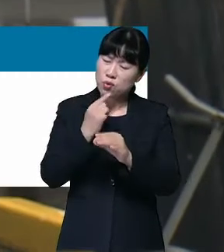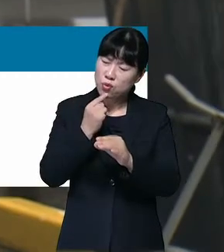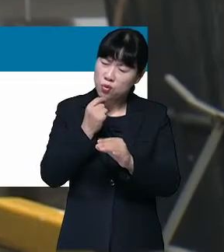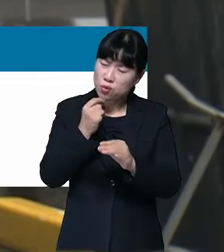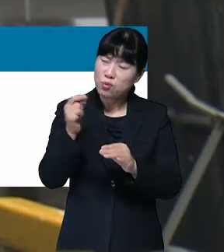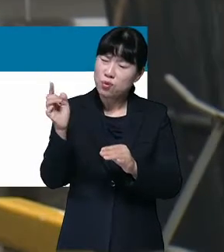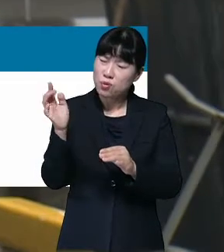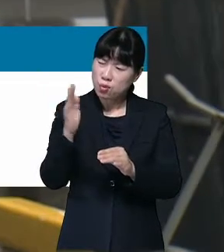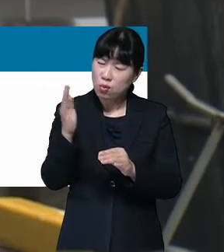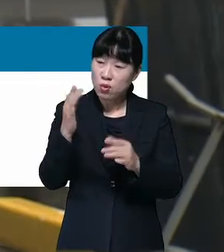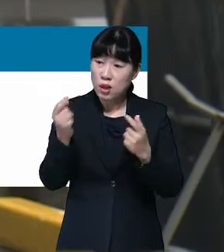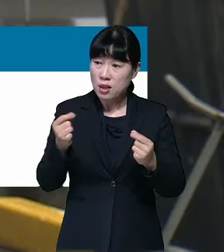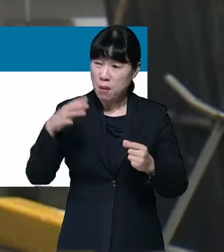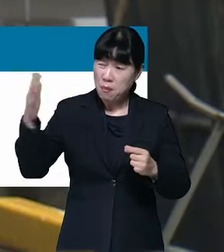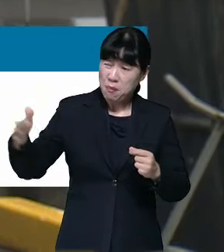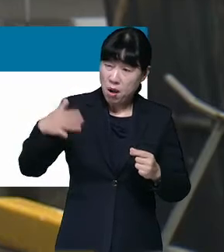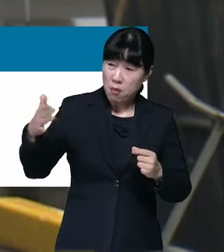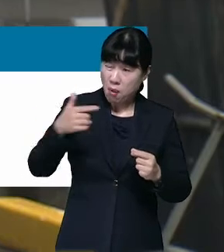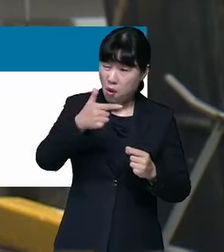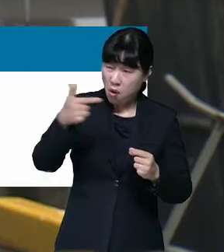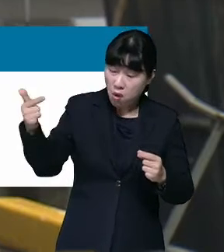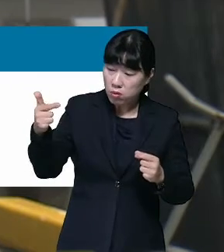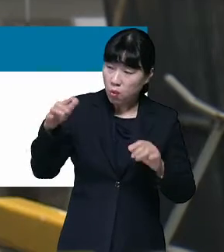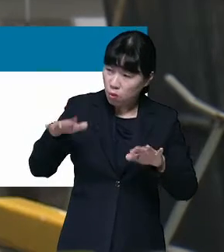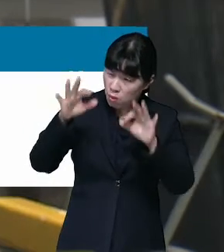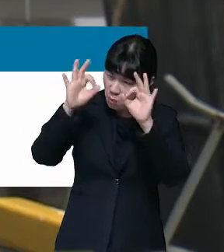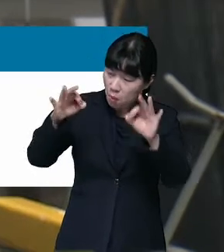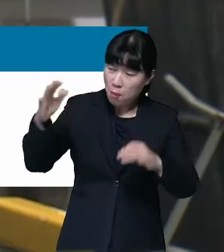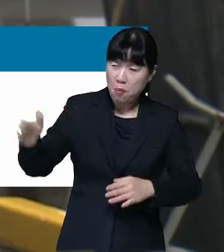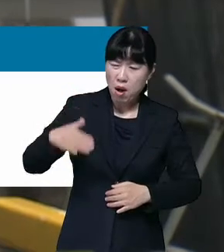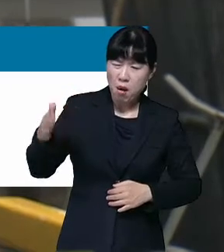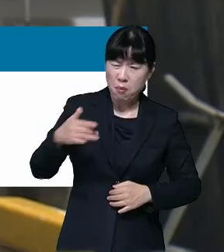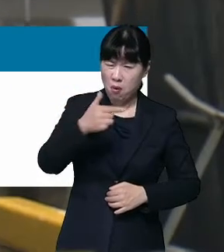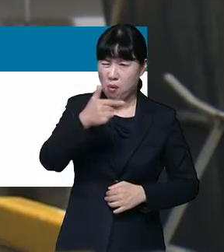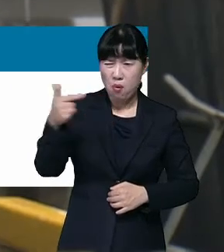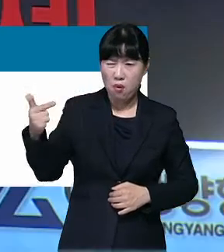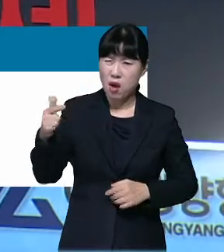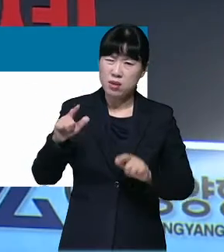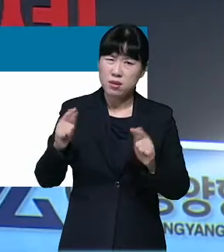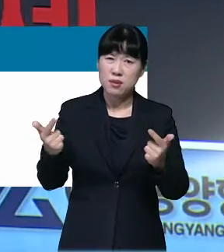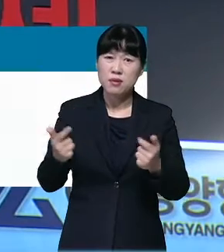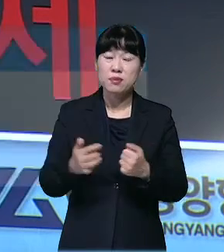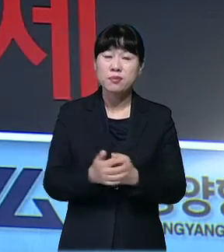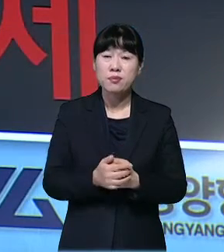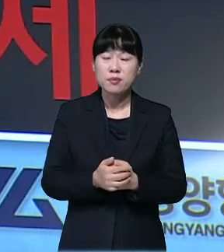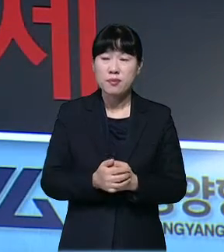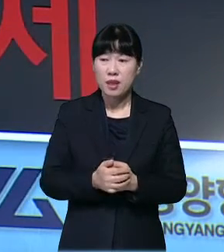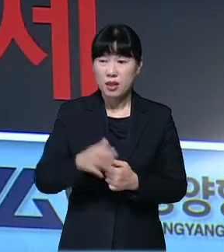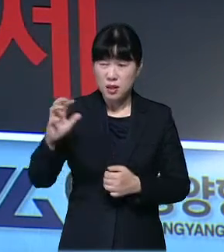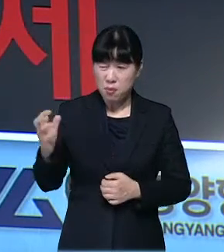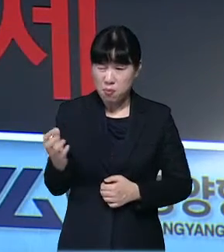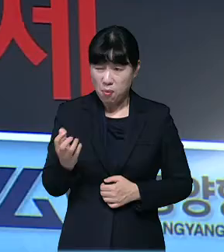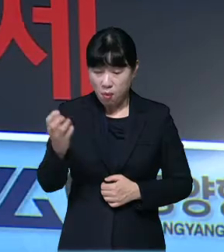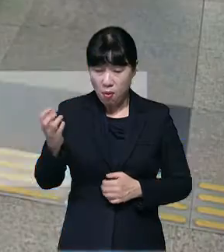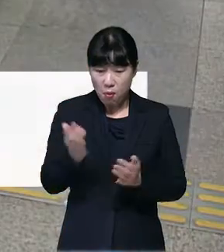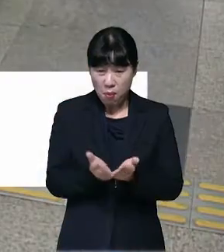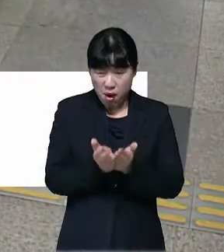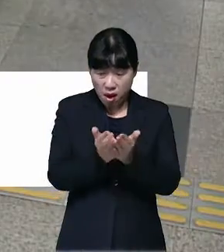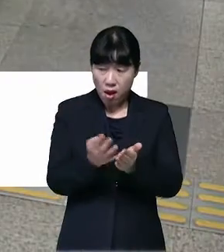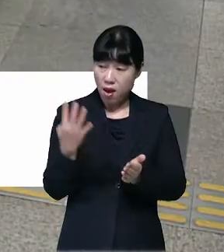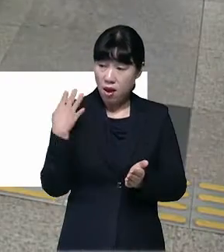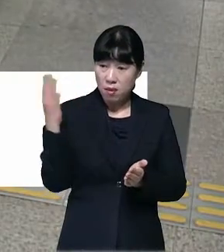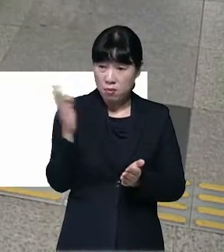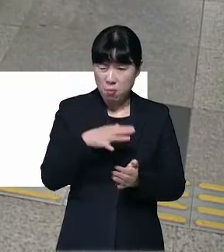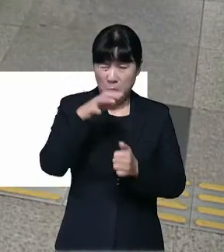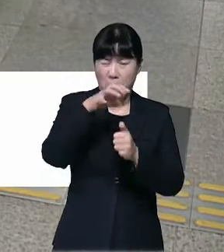정도 되고 이제 바람 영향이 되게 큰데 그렇게 바람도 지금 많이 영향이 없는 것 같고. 태풍의 영향으로 백길은 사흘